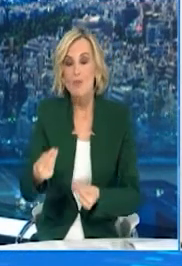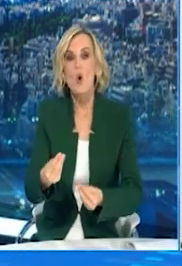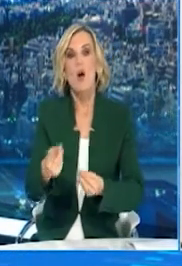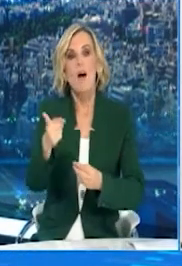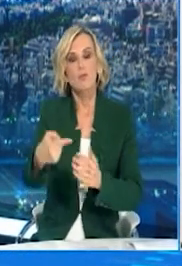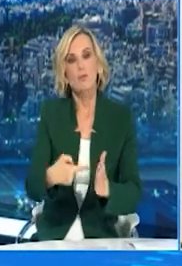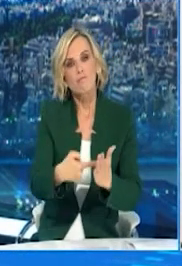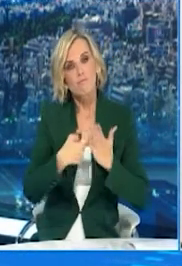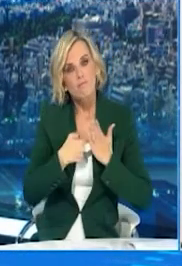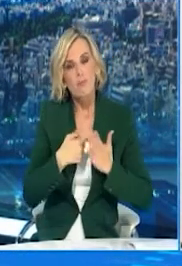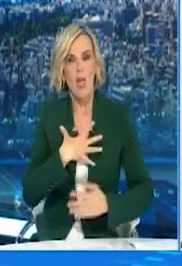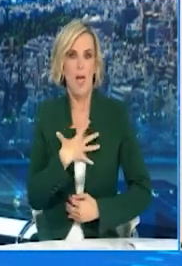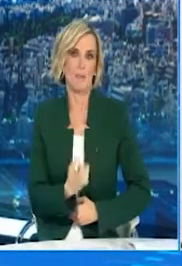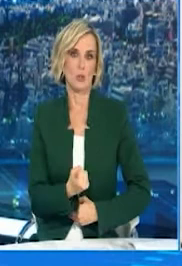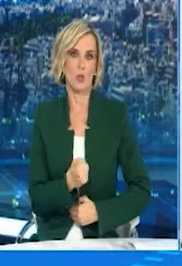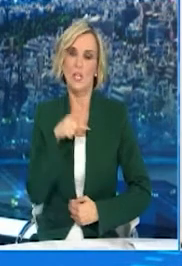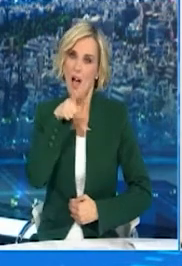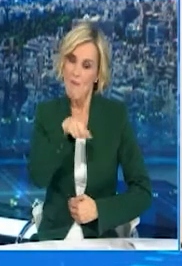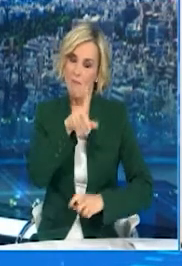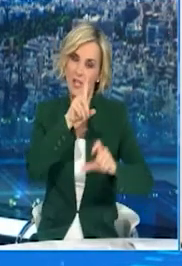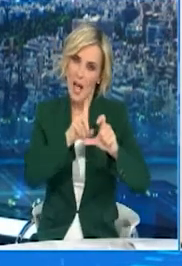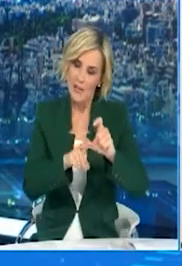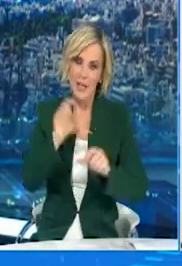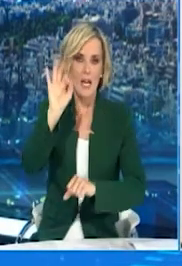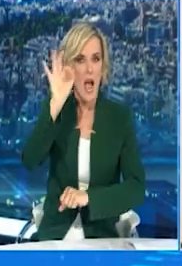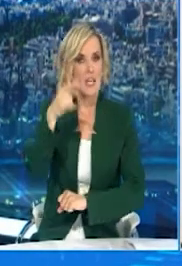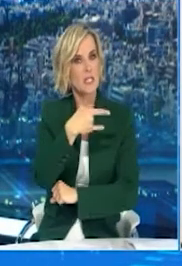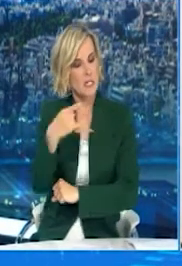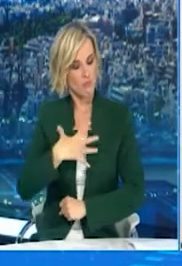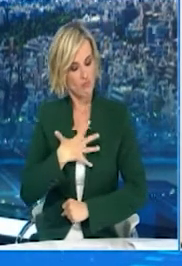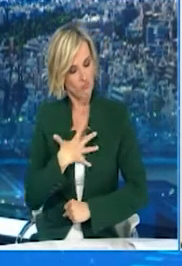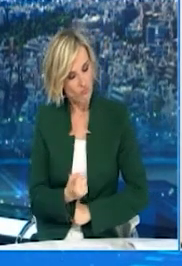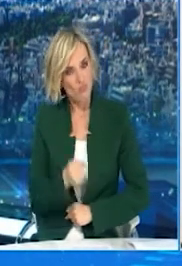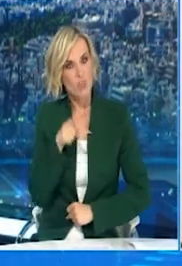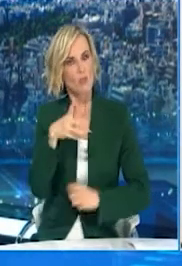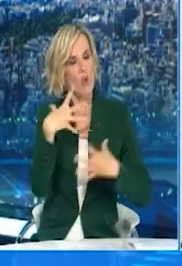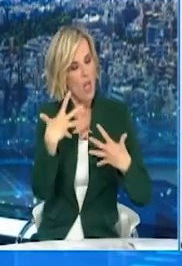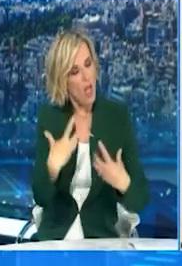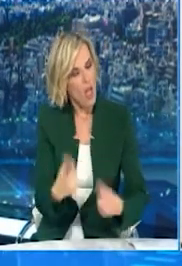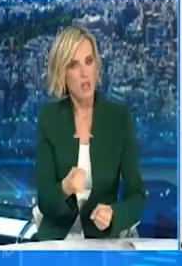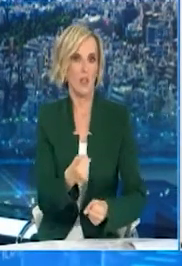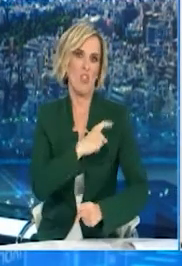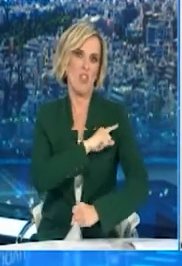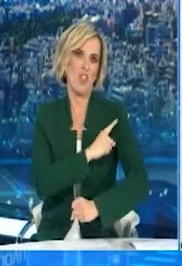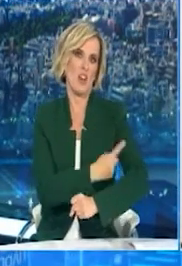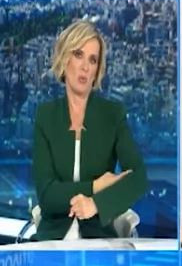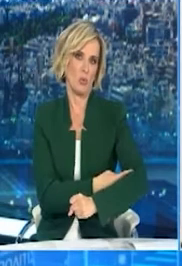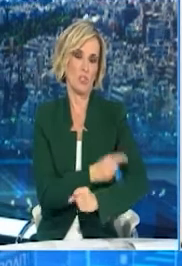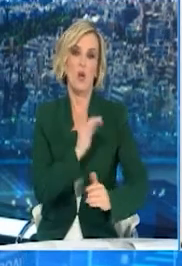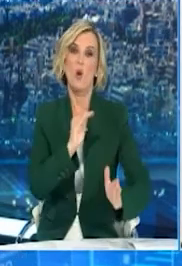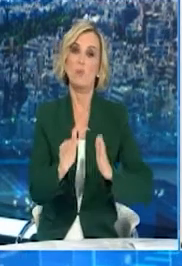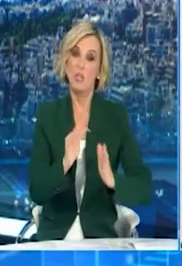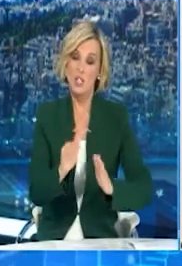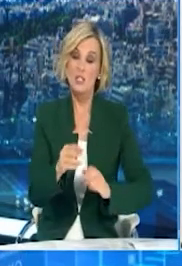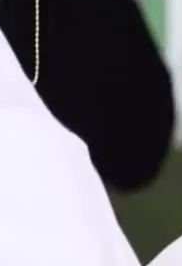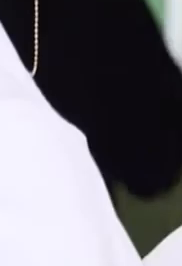στο εμβόλιο της AstraZeneca, που επαναλαμβάνω είναι ισχυρό όπλο για την αντιμετώπιση της πανδημίας